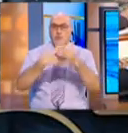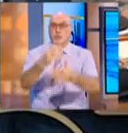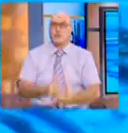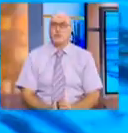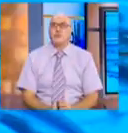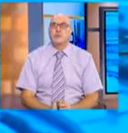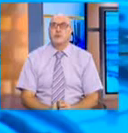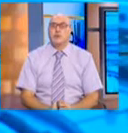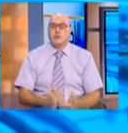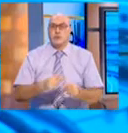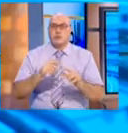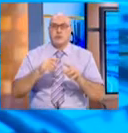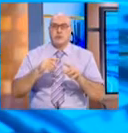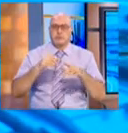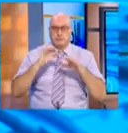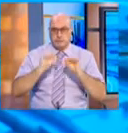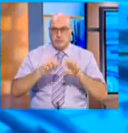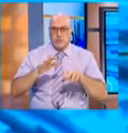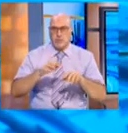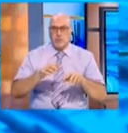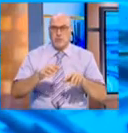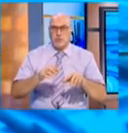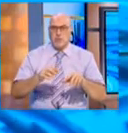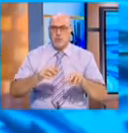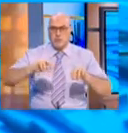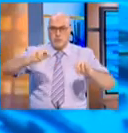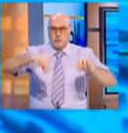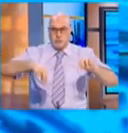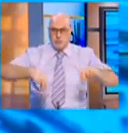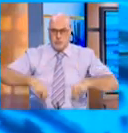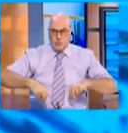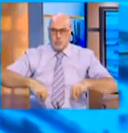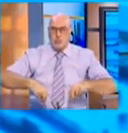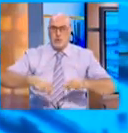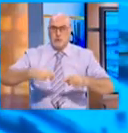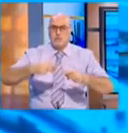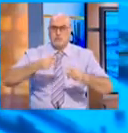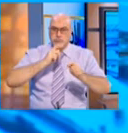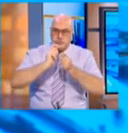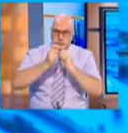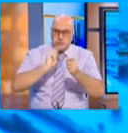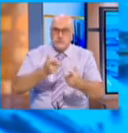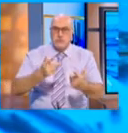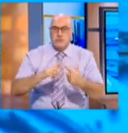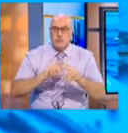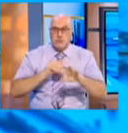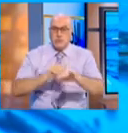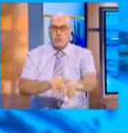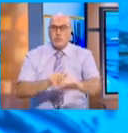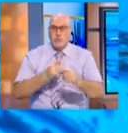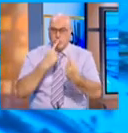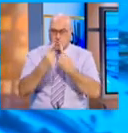كما تمت الموافقة على هذا الاجتماع من خلال التوقيع على محضر محادثات ينص على استمرار